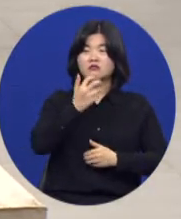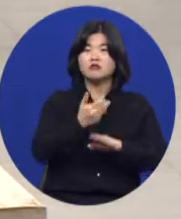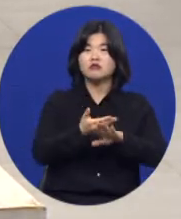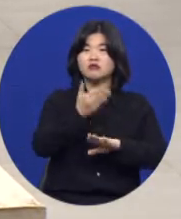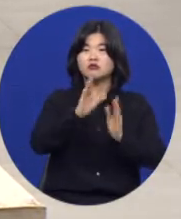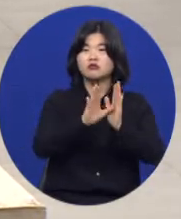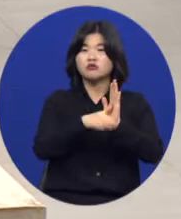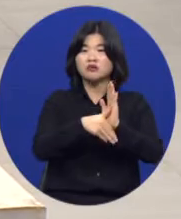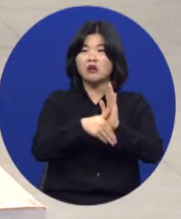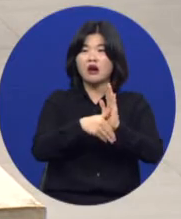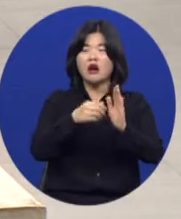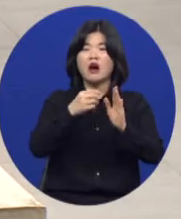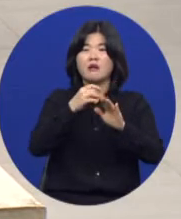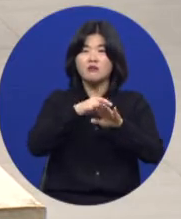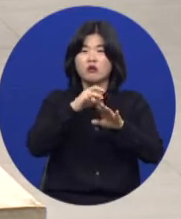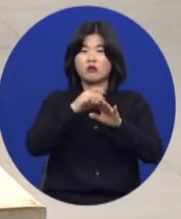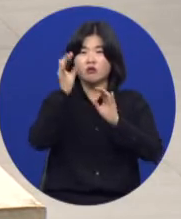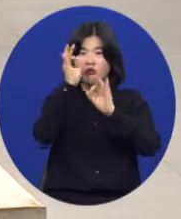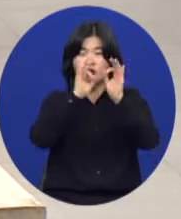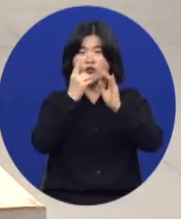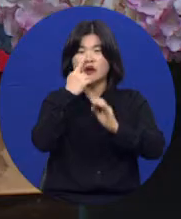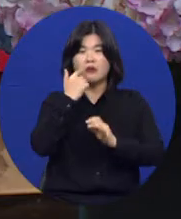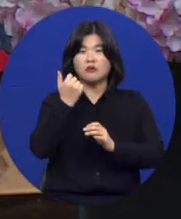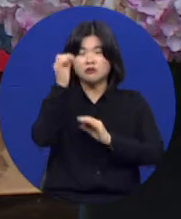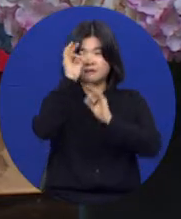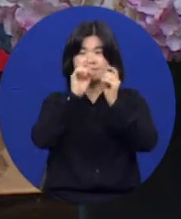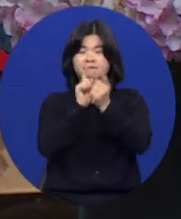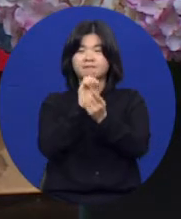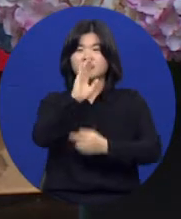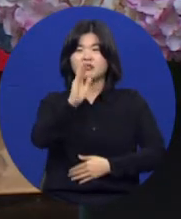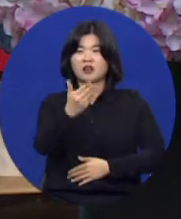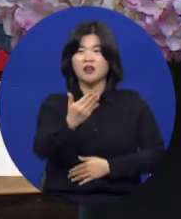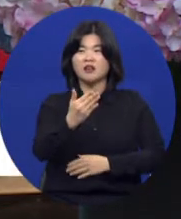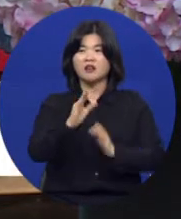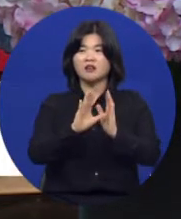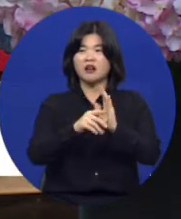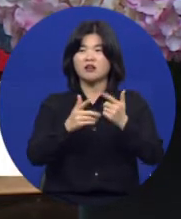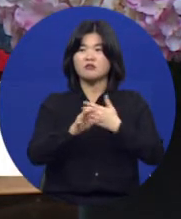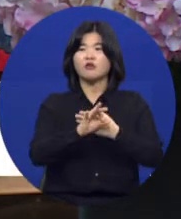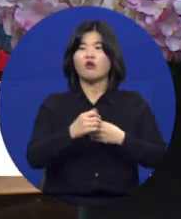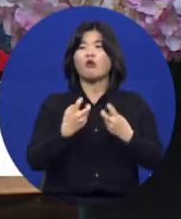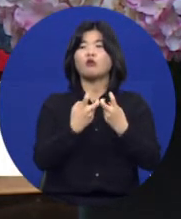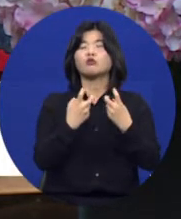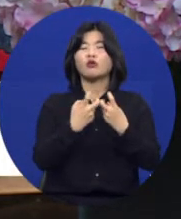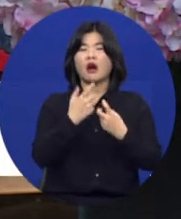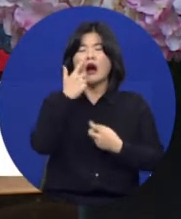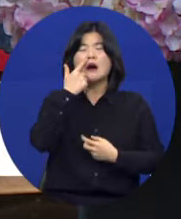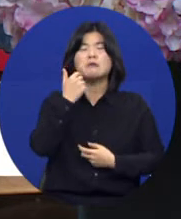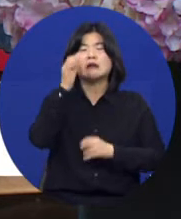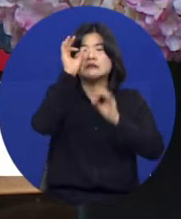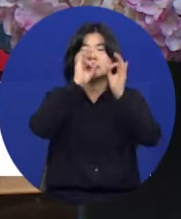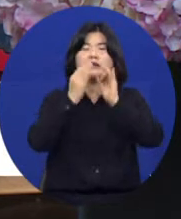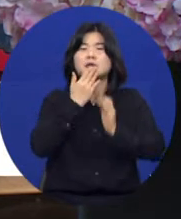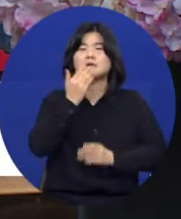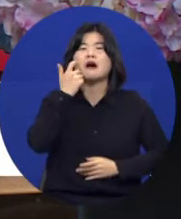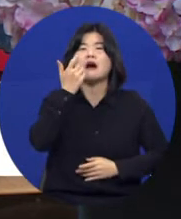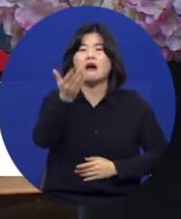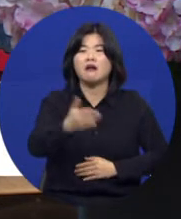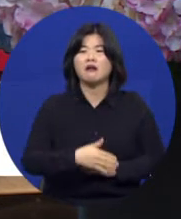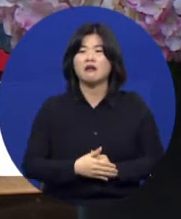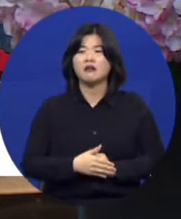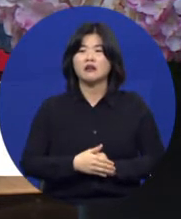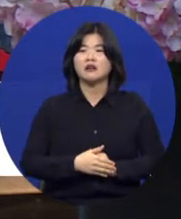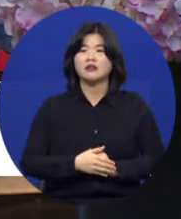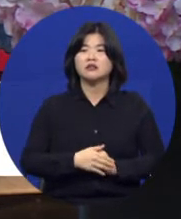넘어서야 유골로 변한 아버지를 품에 안았습니다. 이 시국이 안 나시면 어떻게 해서 그 아빠 유골을 찾습니까?